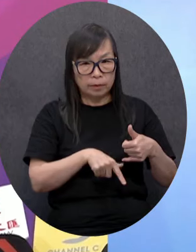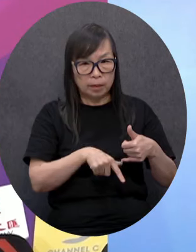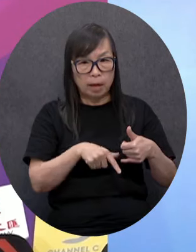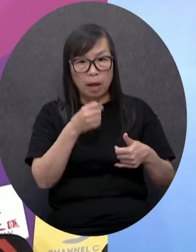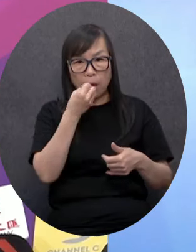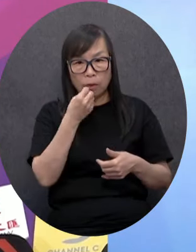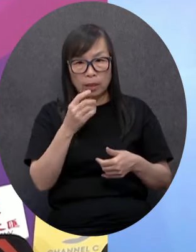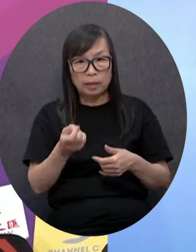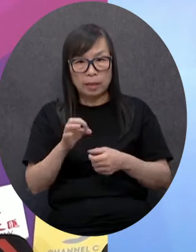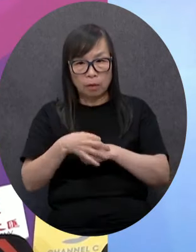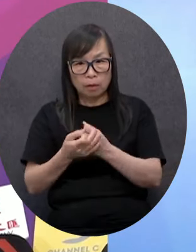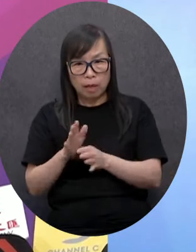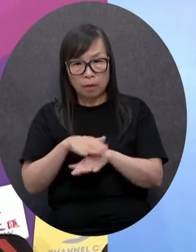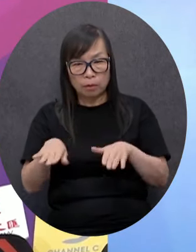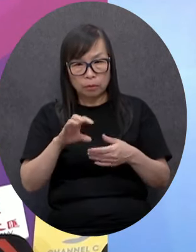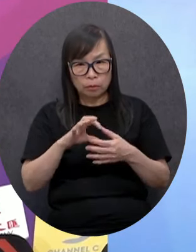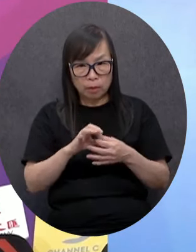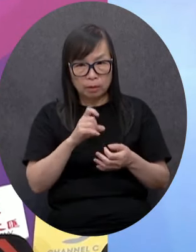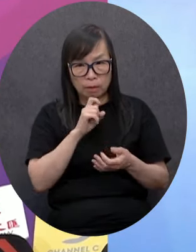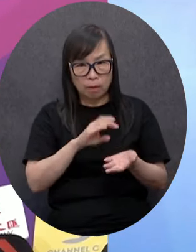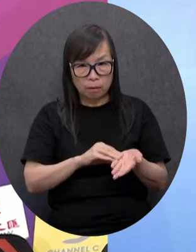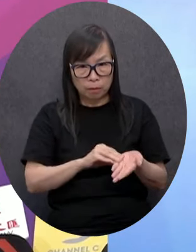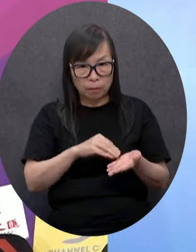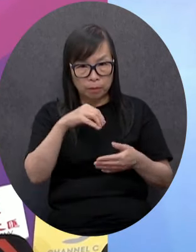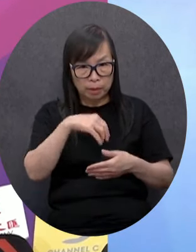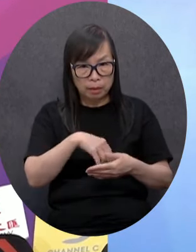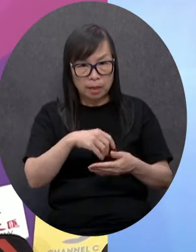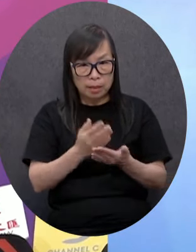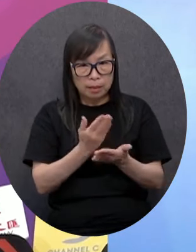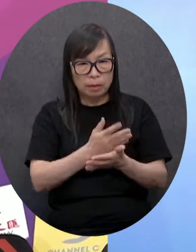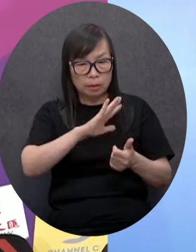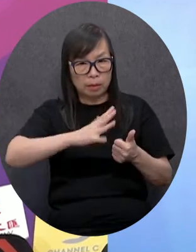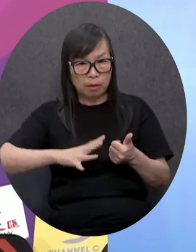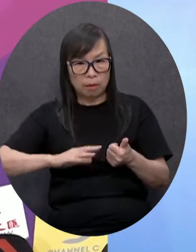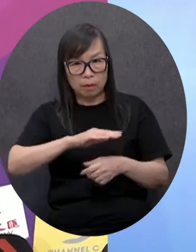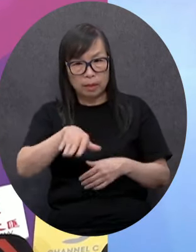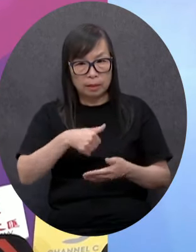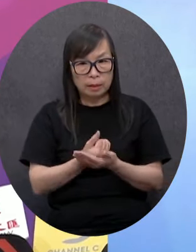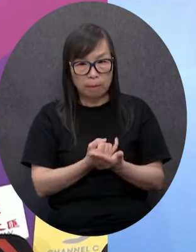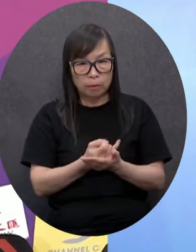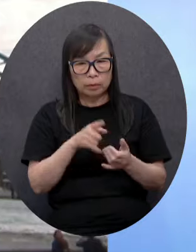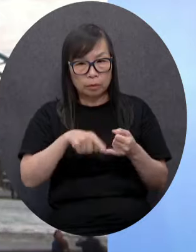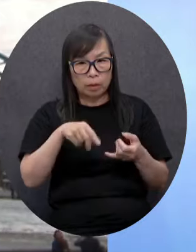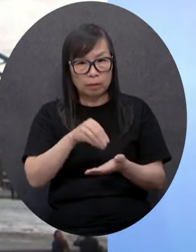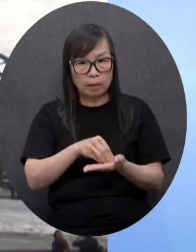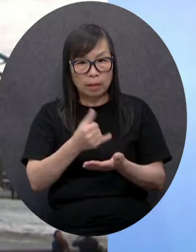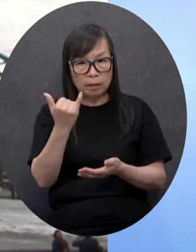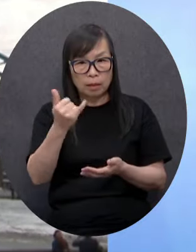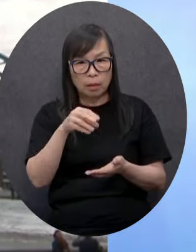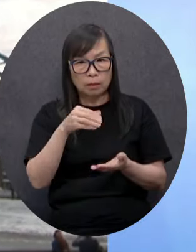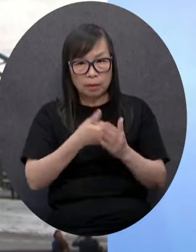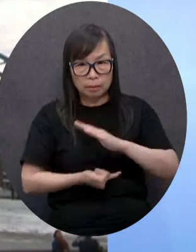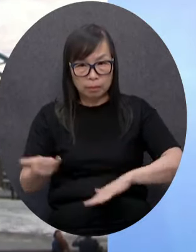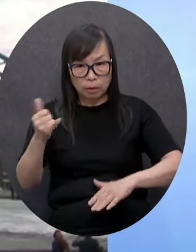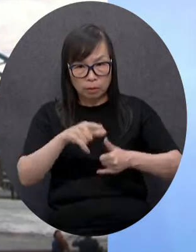在我们香港一些跟国家安全有关的案件里面呢，是试图是影响我们审判的结果。这六个指名潜